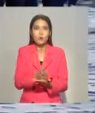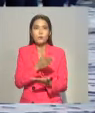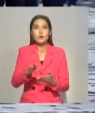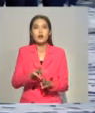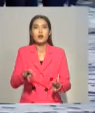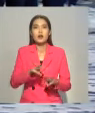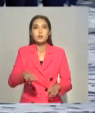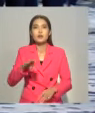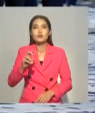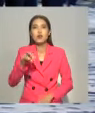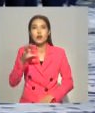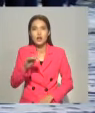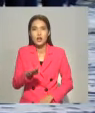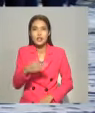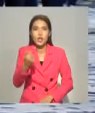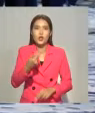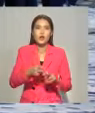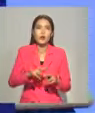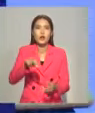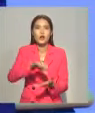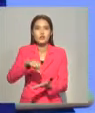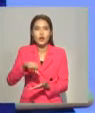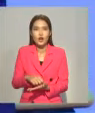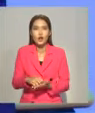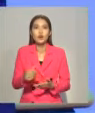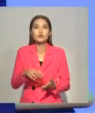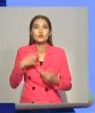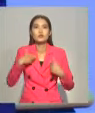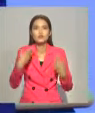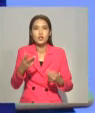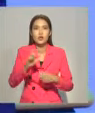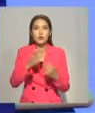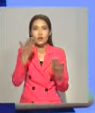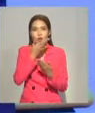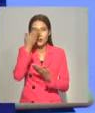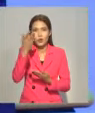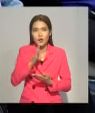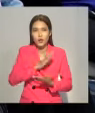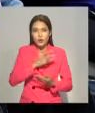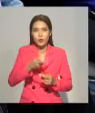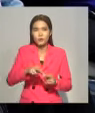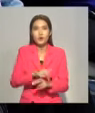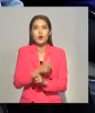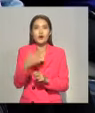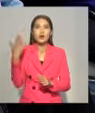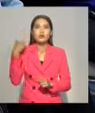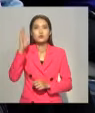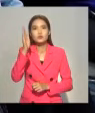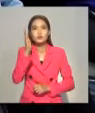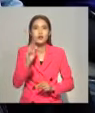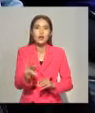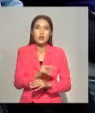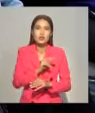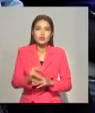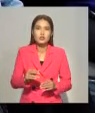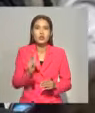Қасым Жомарт Тоқаевтың тамыз кеңесі қатысушыларына жолдаған құттықтау сөзін оқып берді. Мемлекет басшысы ұрпақ тәрбиесіне үлес қосып жүрген